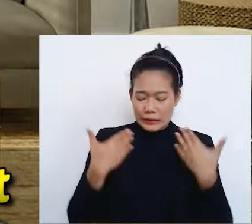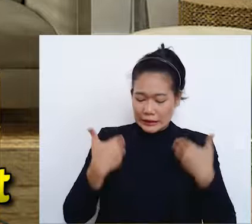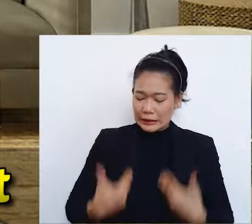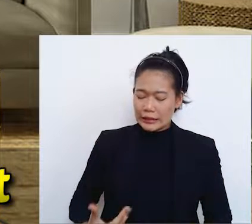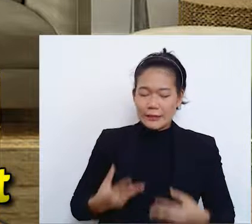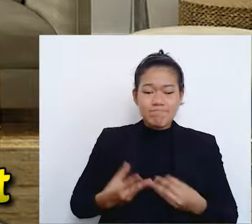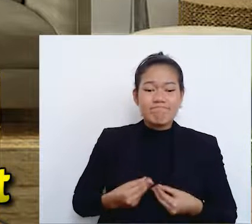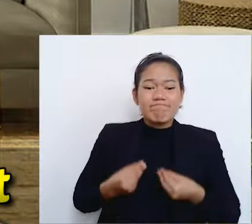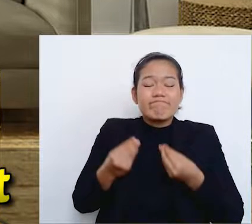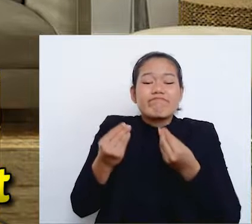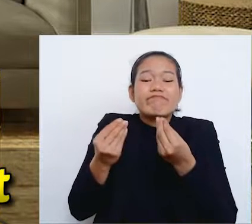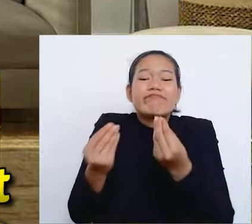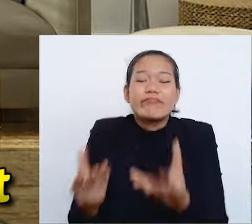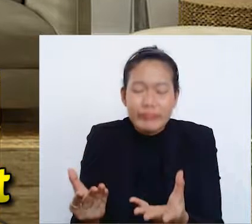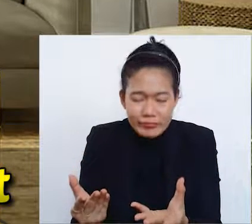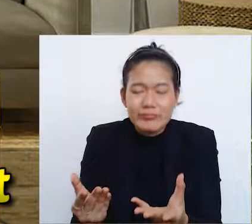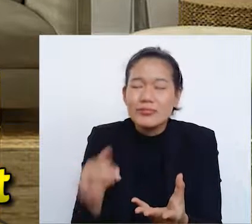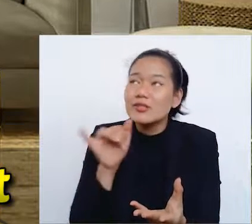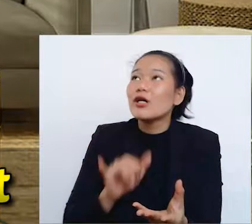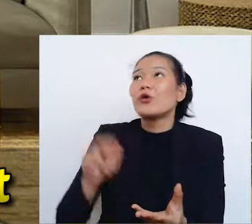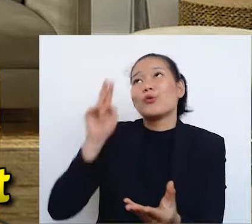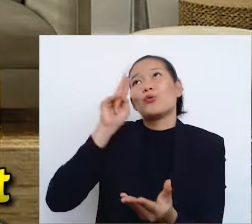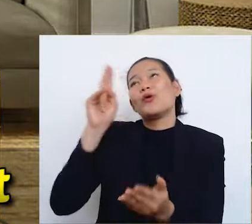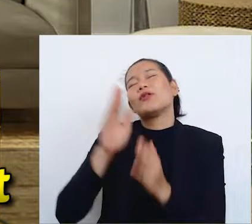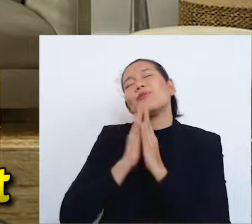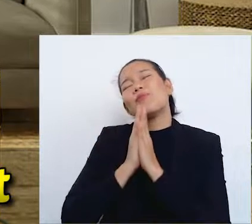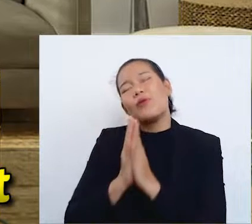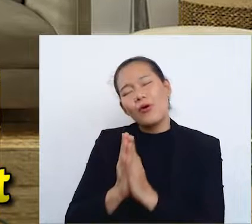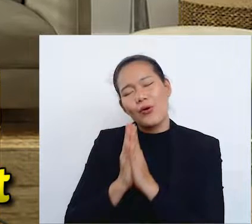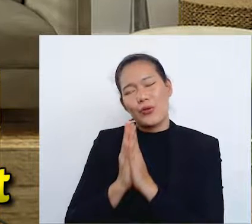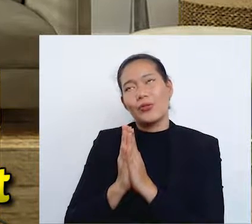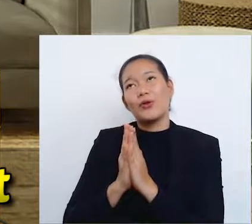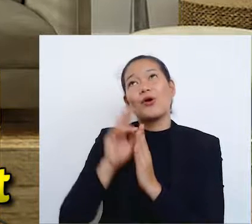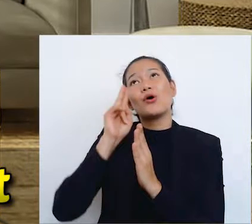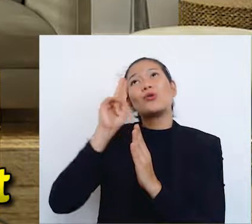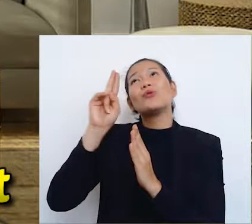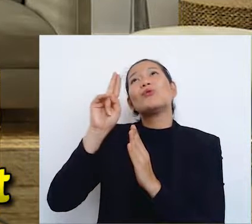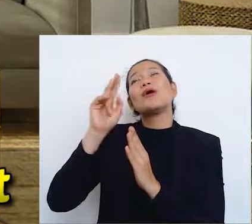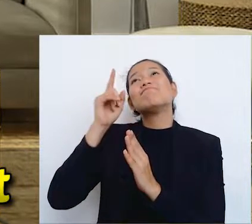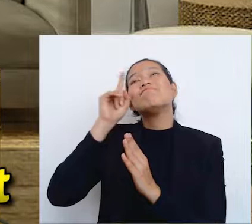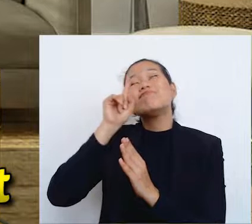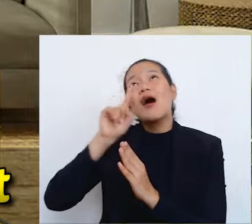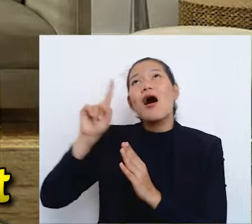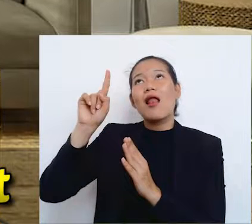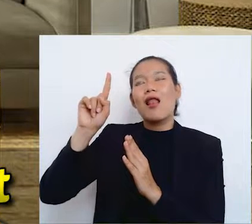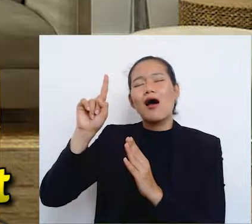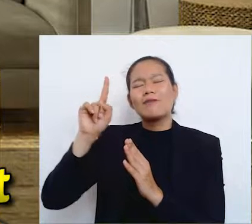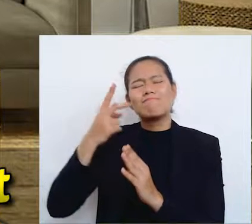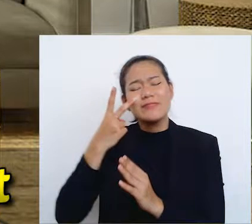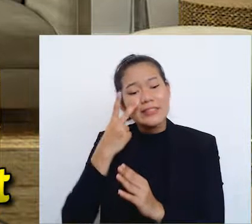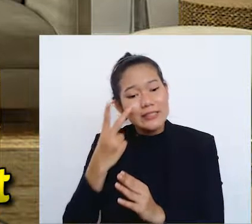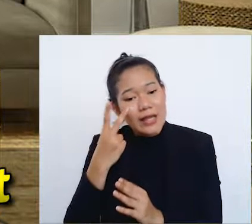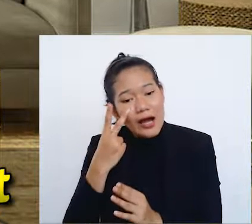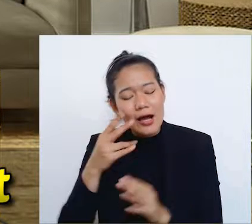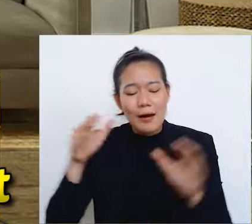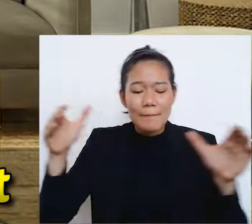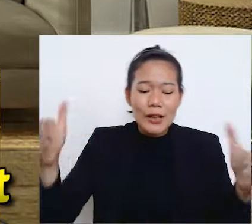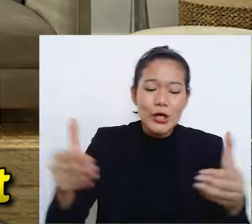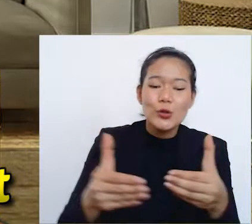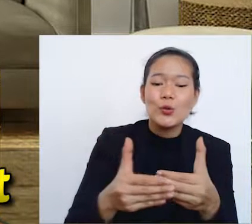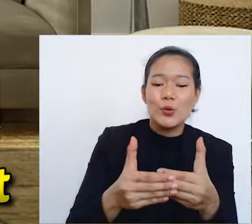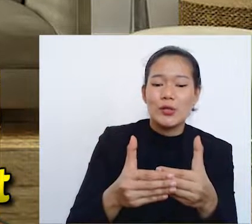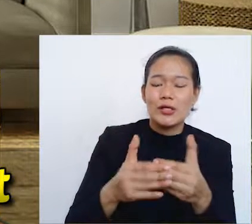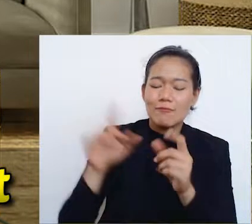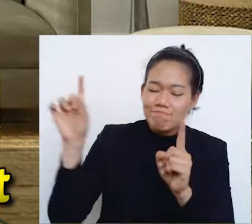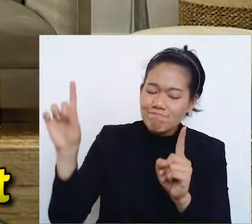mengorbankan diri mereka, ya Tuhan, kami mohon kiranya Engkau Allah menjaga,